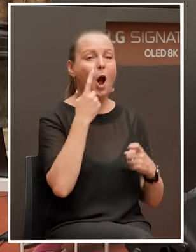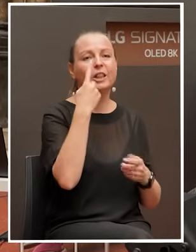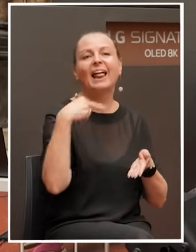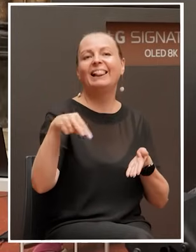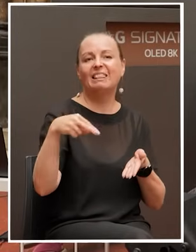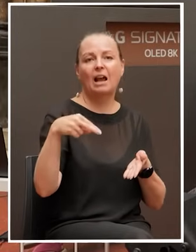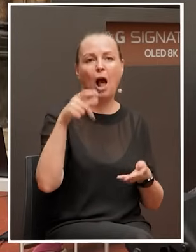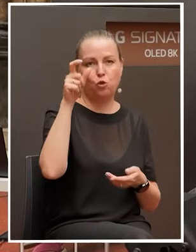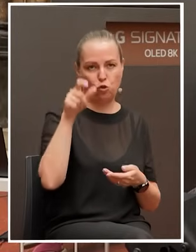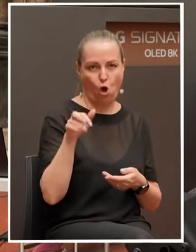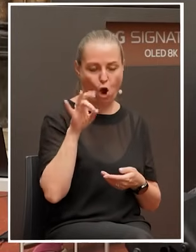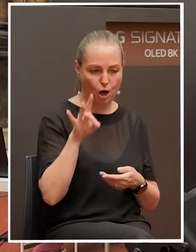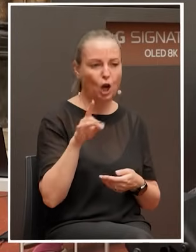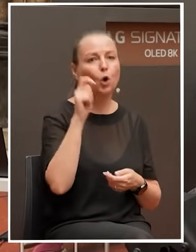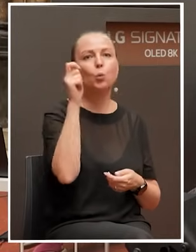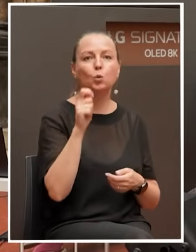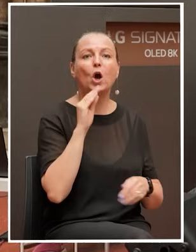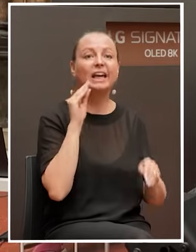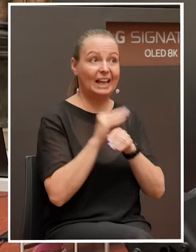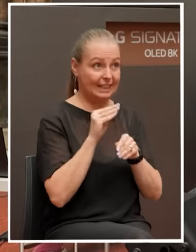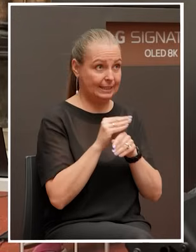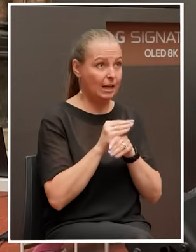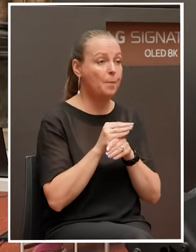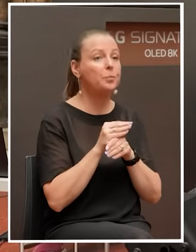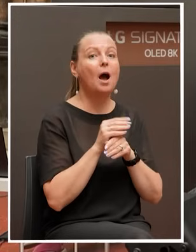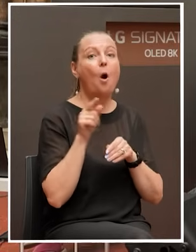литератор и художественный критик, который